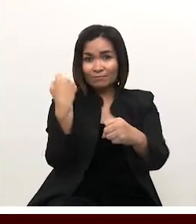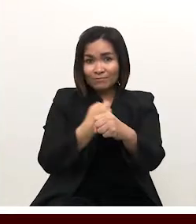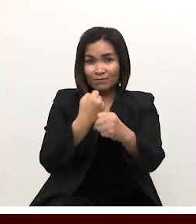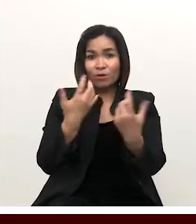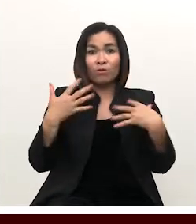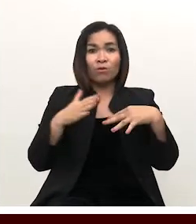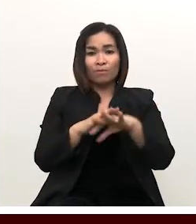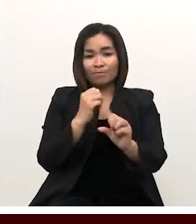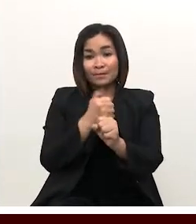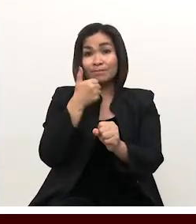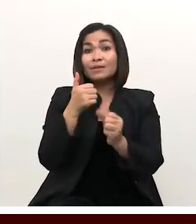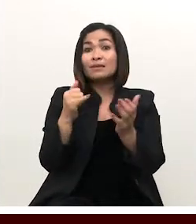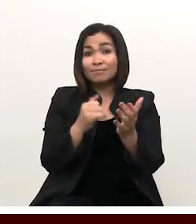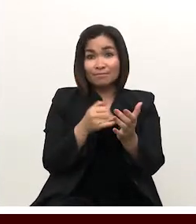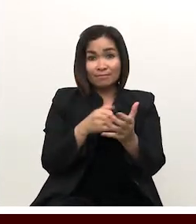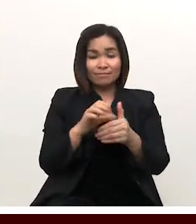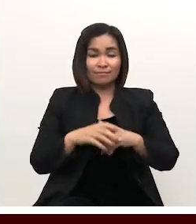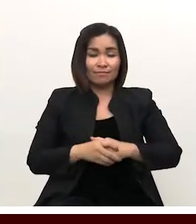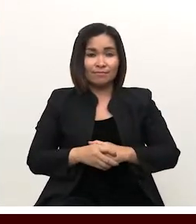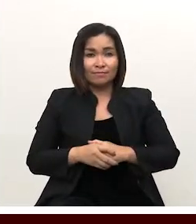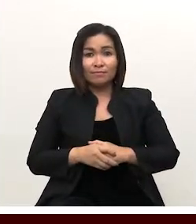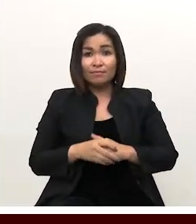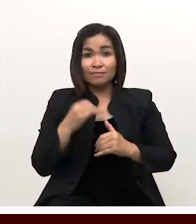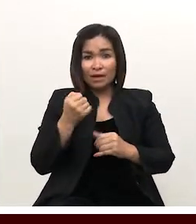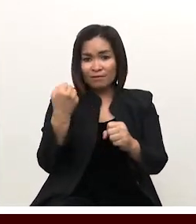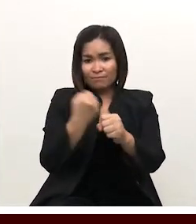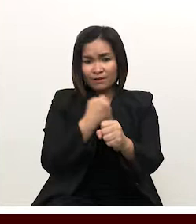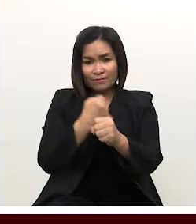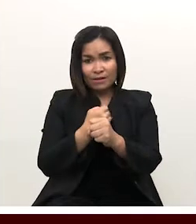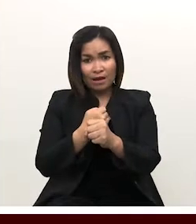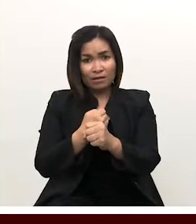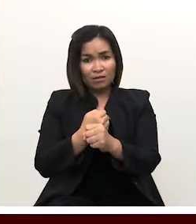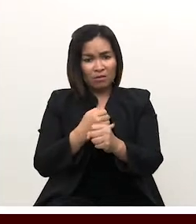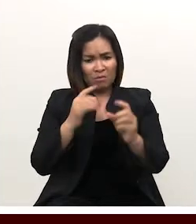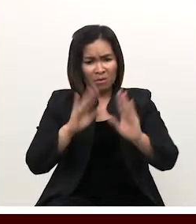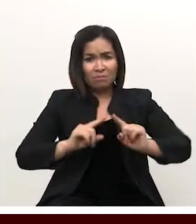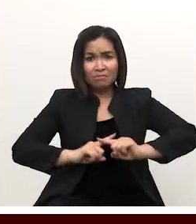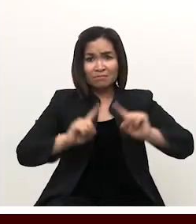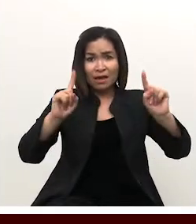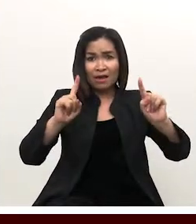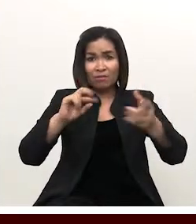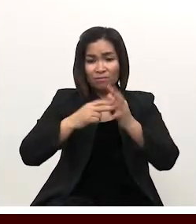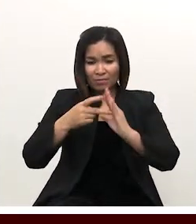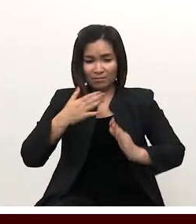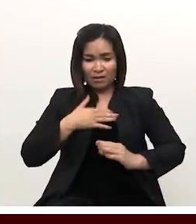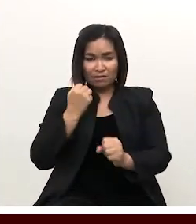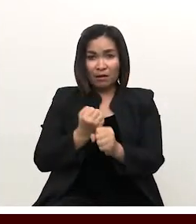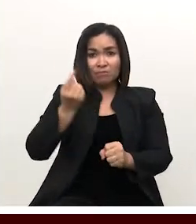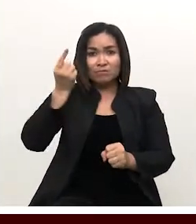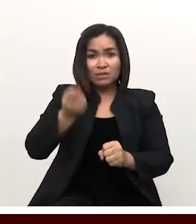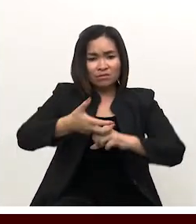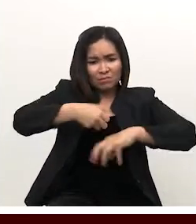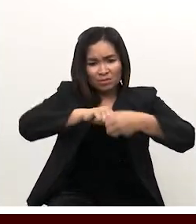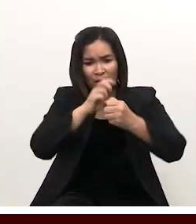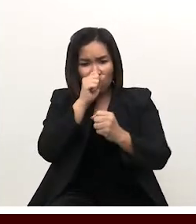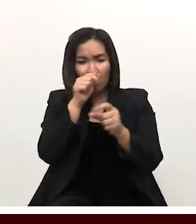งานกับพี่เขาได้เงี้ยค่ะตอนเข้าไปกับตอนฝึกงานมันจะคนละอย่างกันมันเหมือนแบบเราได้ปฏิบัติจริงอะค่ะ